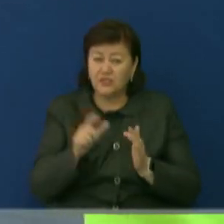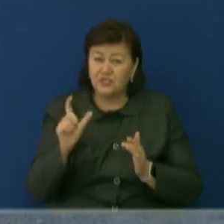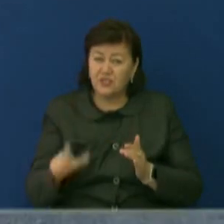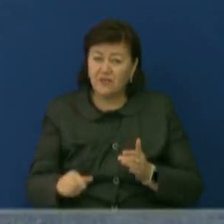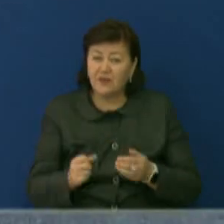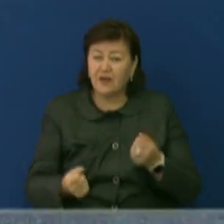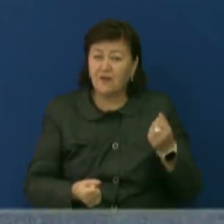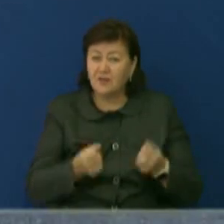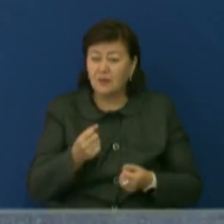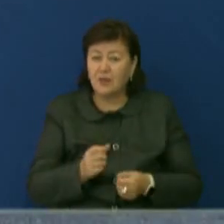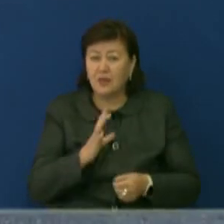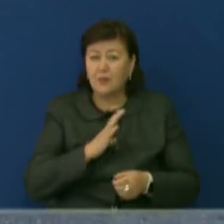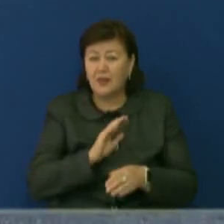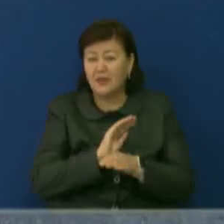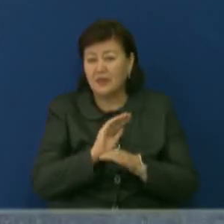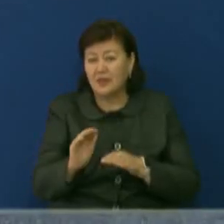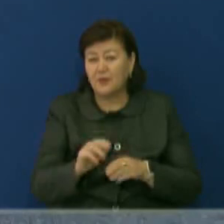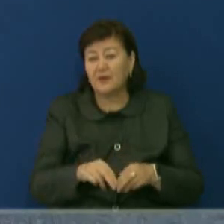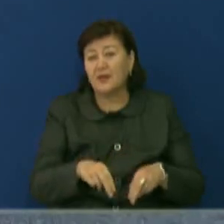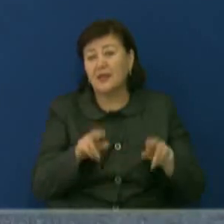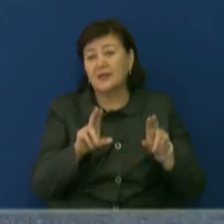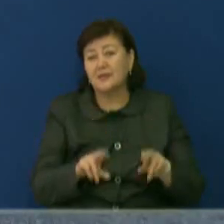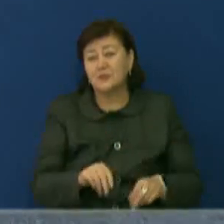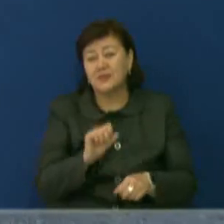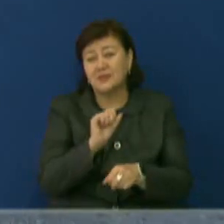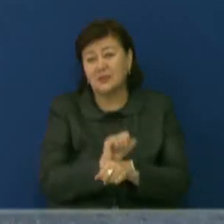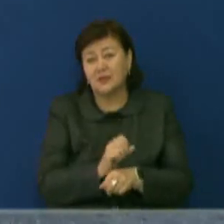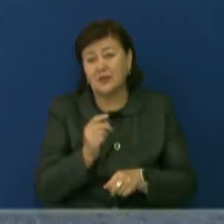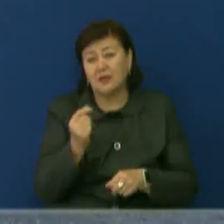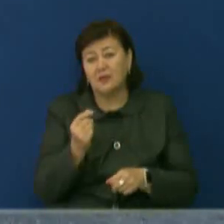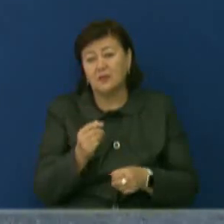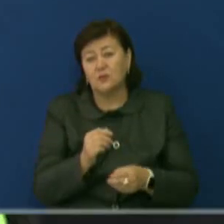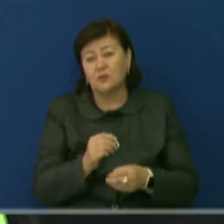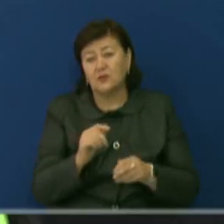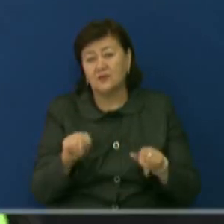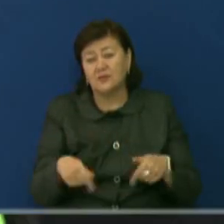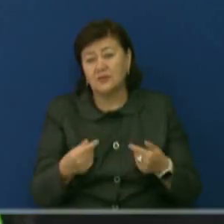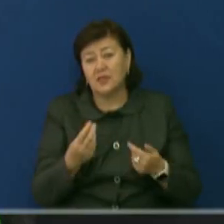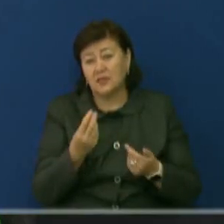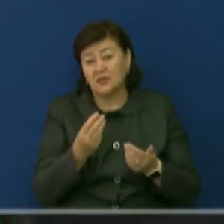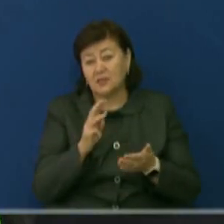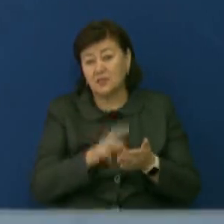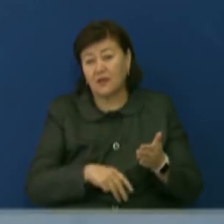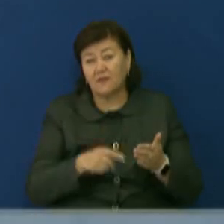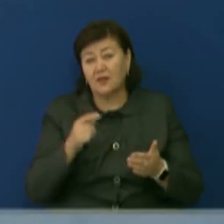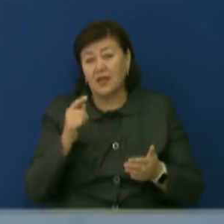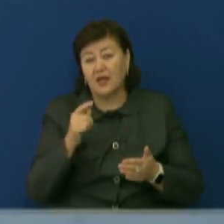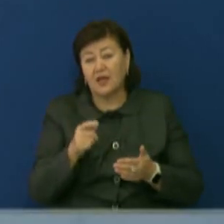автомобили которых были поставлены на спецстоянку. Сумма взысканных штрафов составляет 1,5 миллиона тенге.